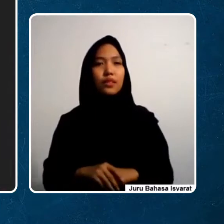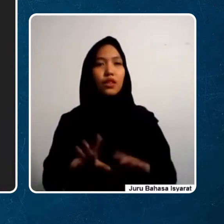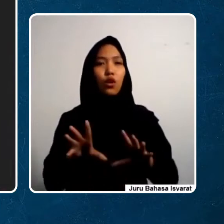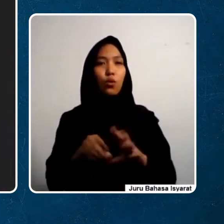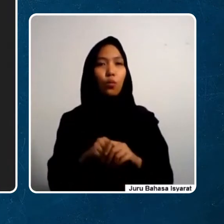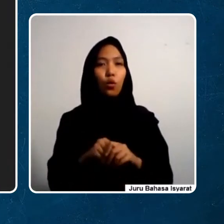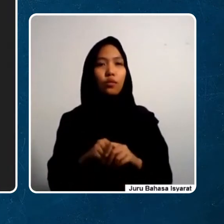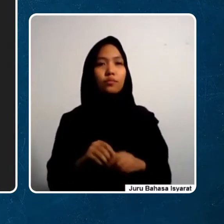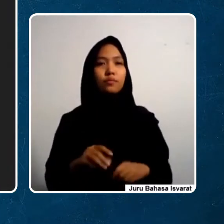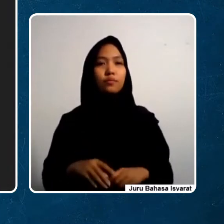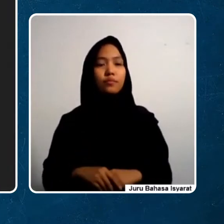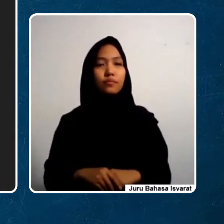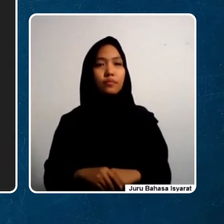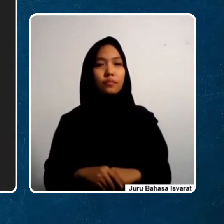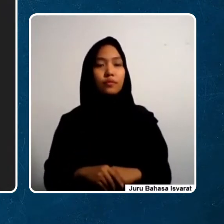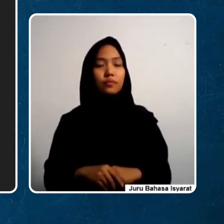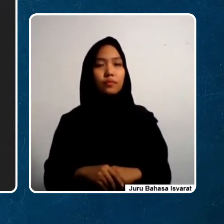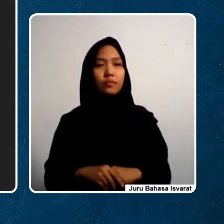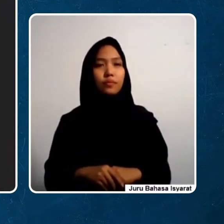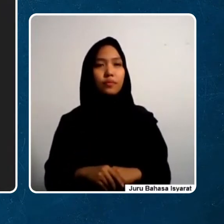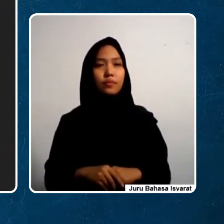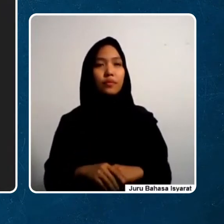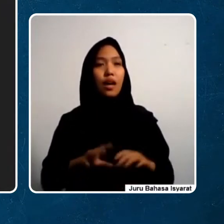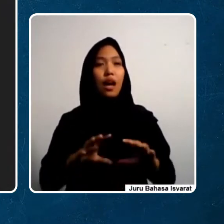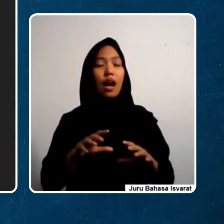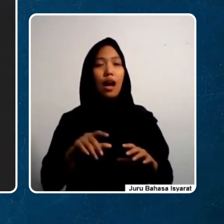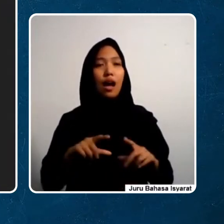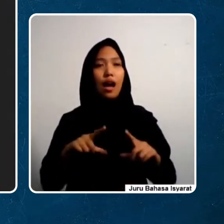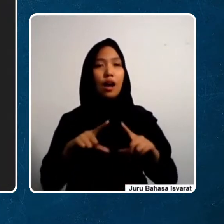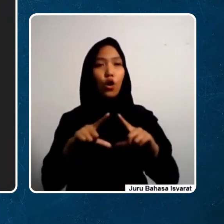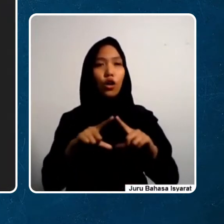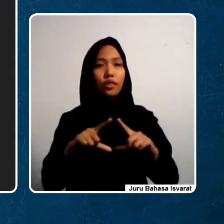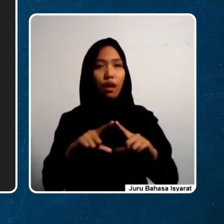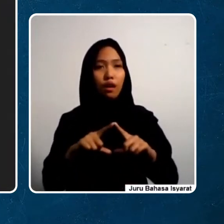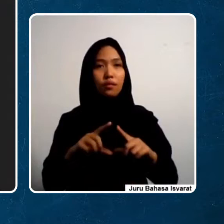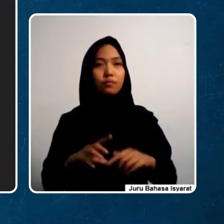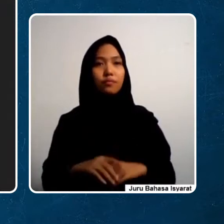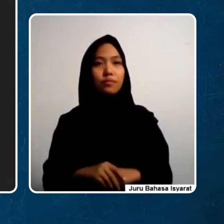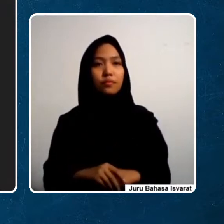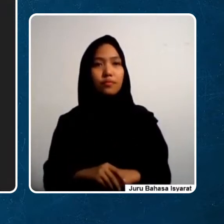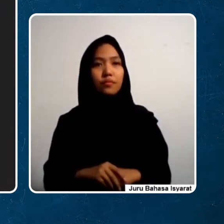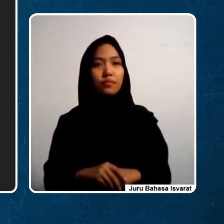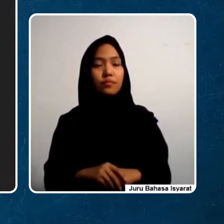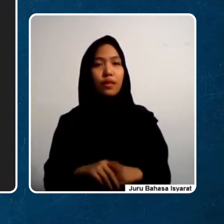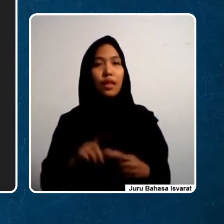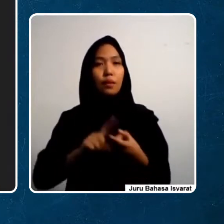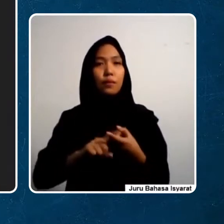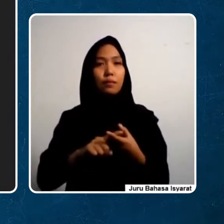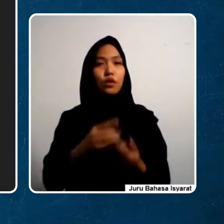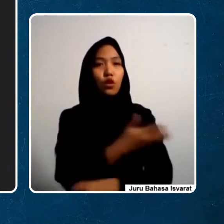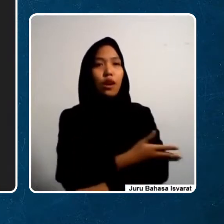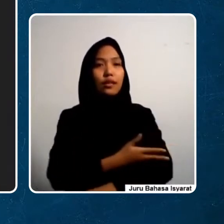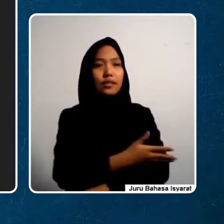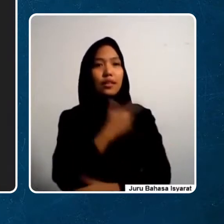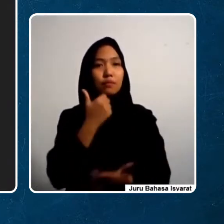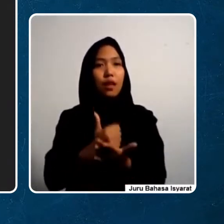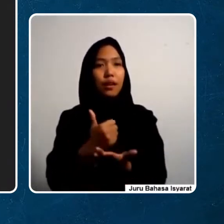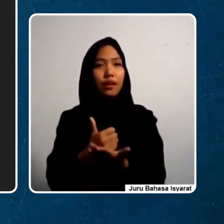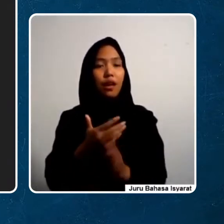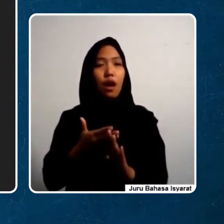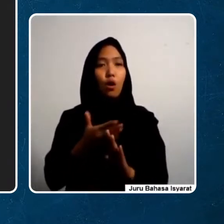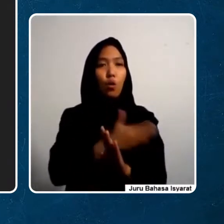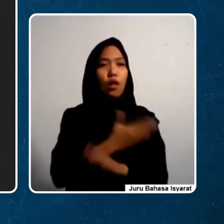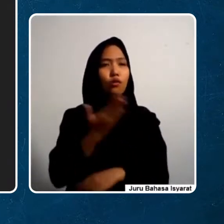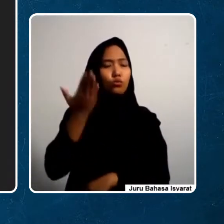Jadi kita itu sebenarnya awalnya dulu cuma iseng-iseng suka-suka. Oh kita kemana yuk bareng-bareng kan.